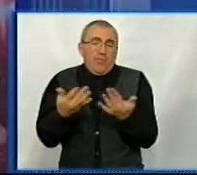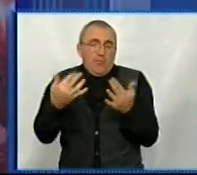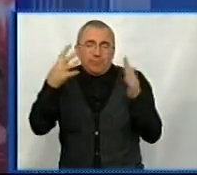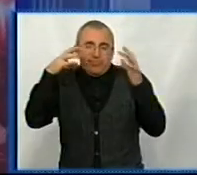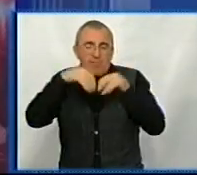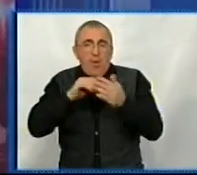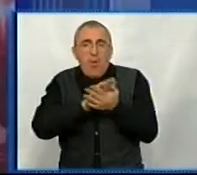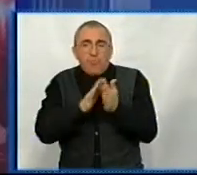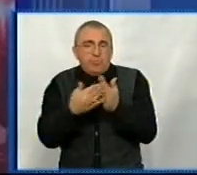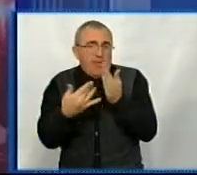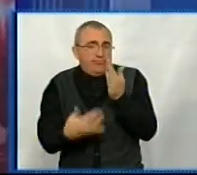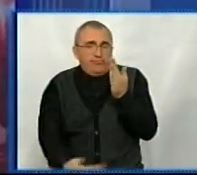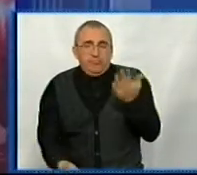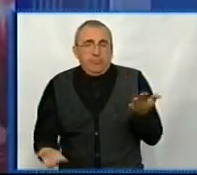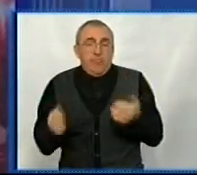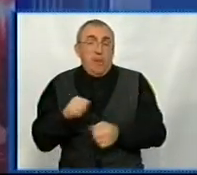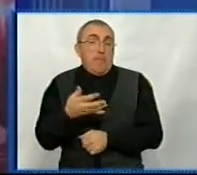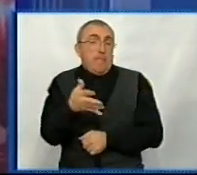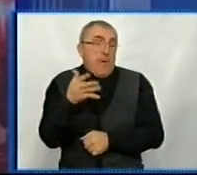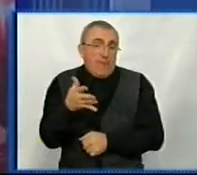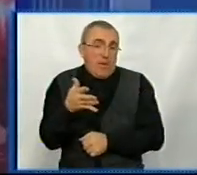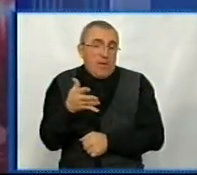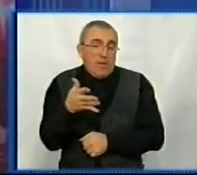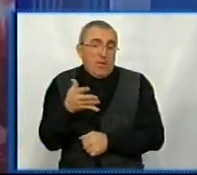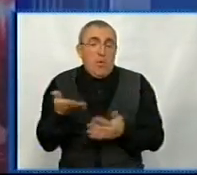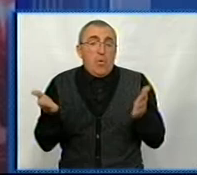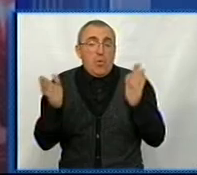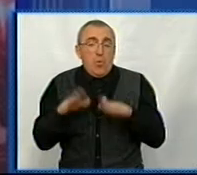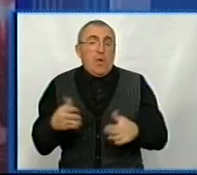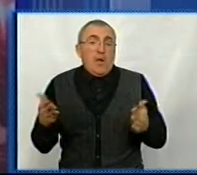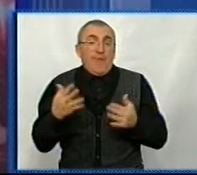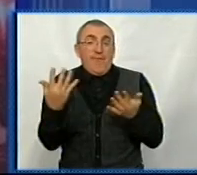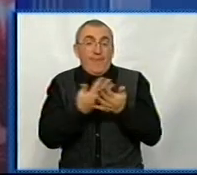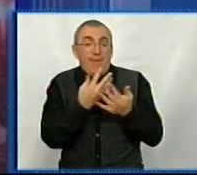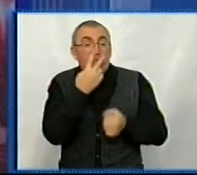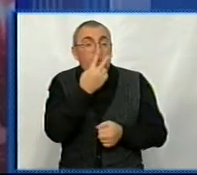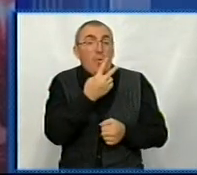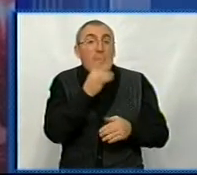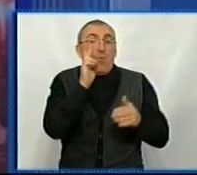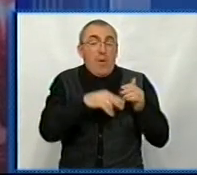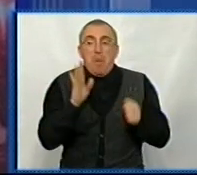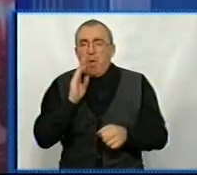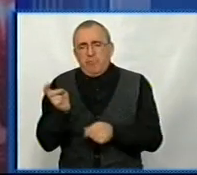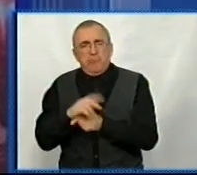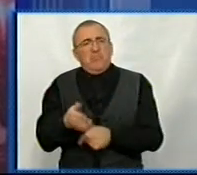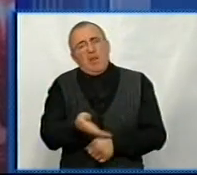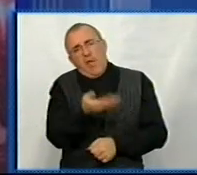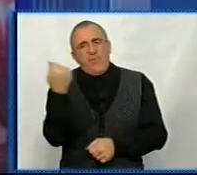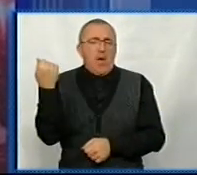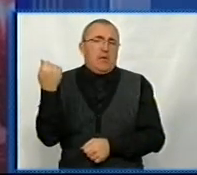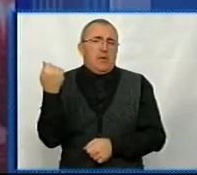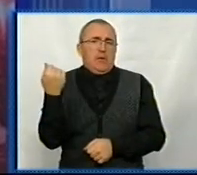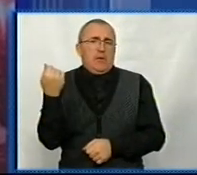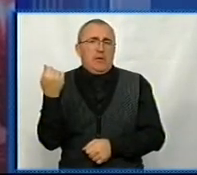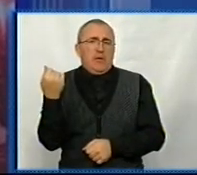купа-купа обставин. Або там 5 хвилин залишилось якогось фільму додивитися. Мама прийшла і сказала, давайте, от,